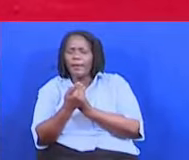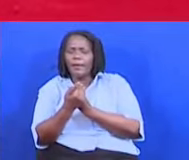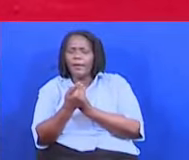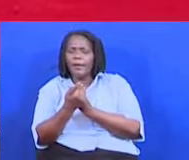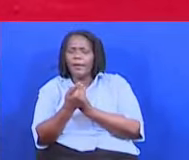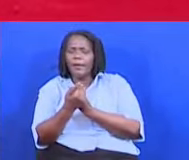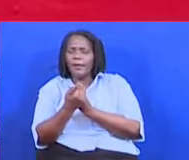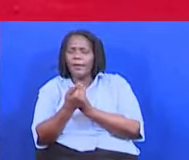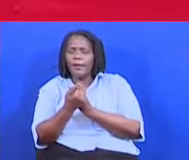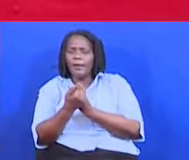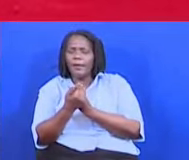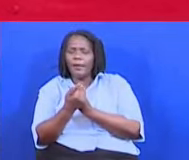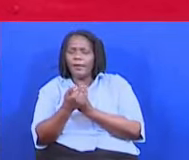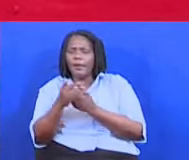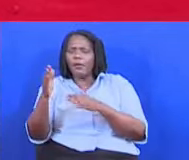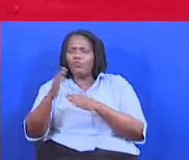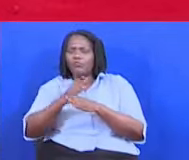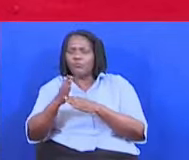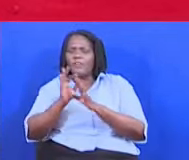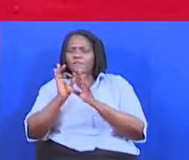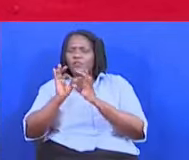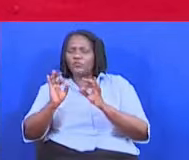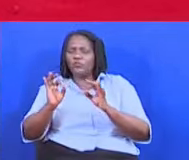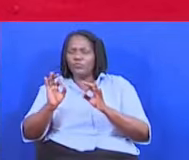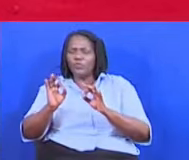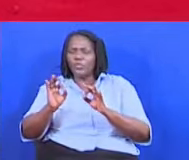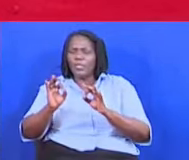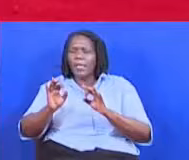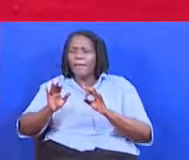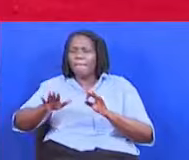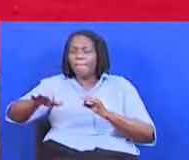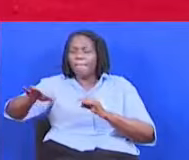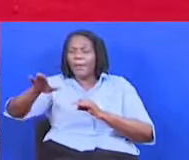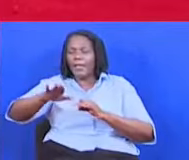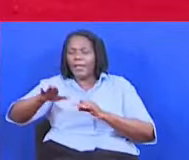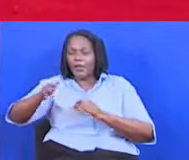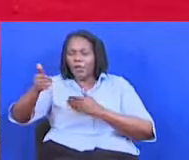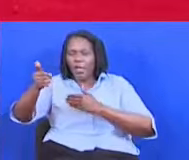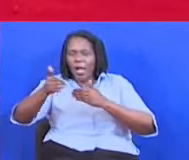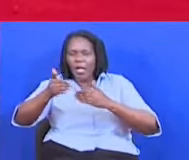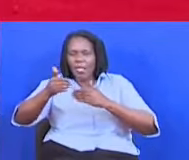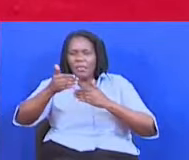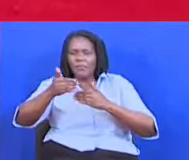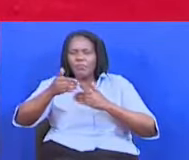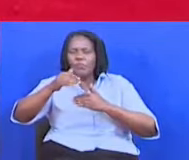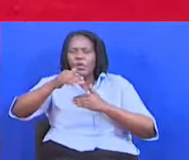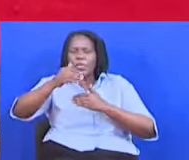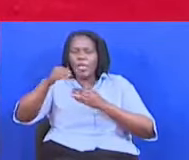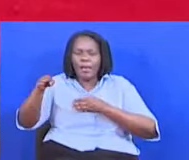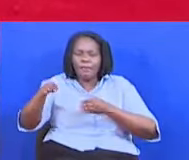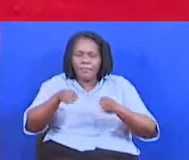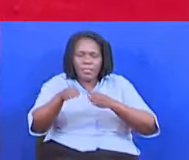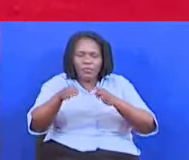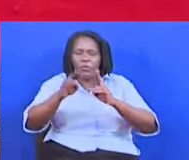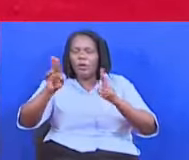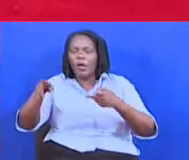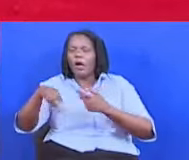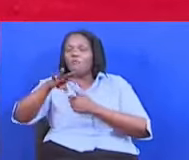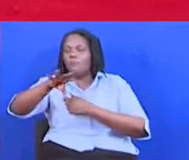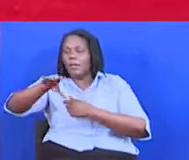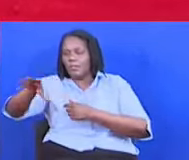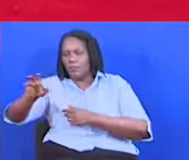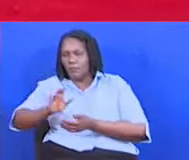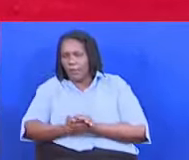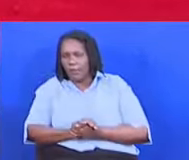vizuri maeneo ya pembezoni mwa maziwa na mito ambayo yana mamba wengi, hususan ni